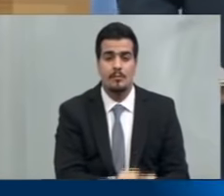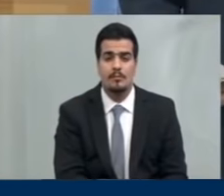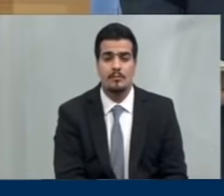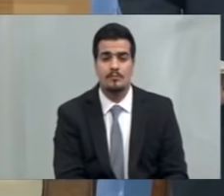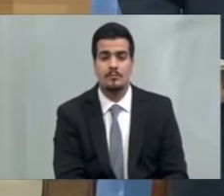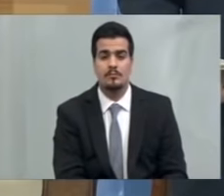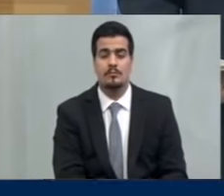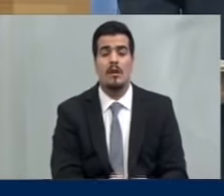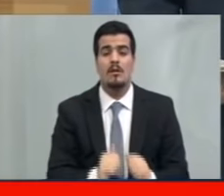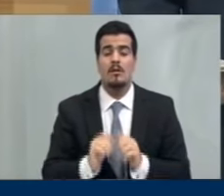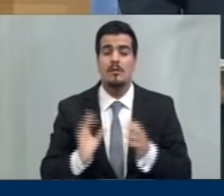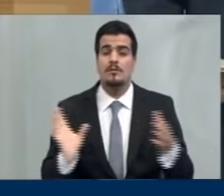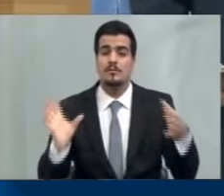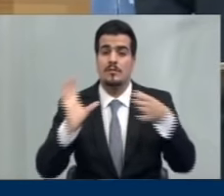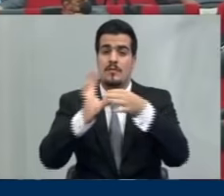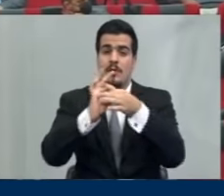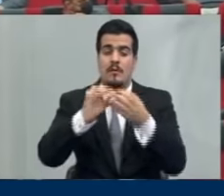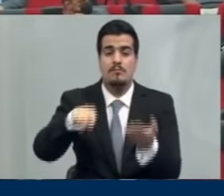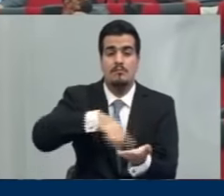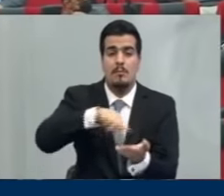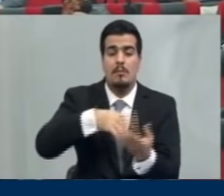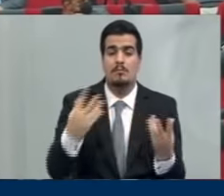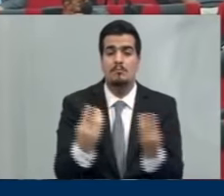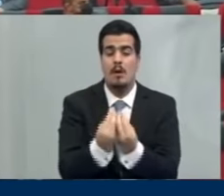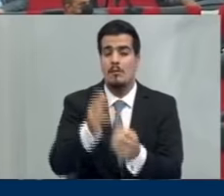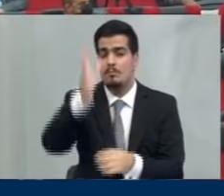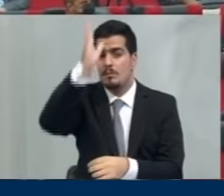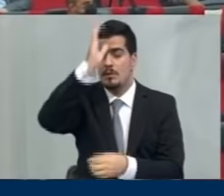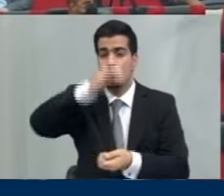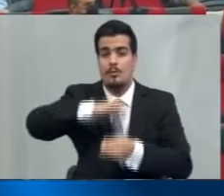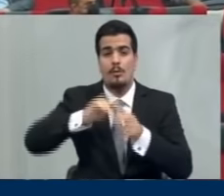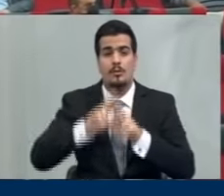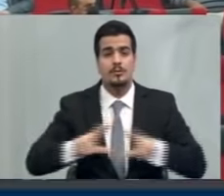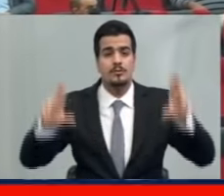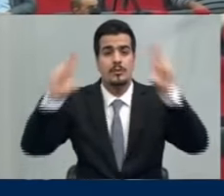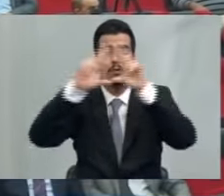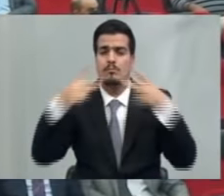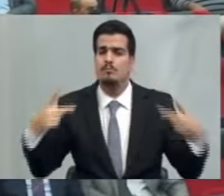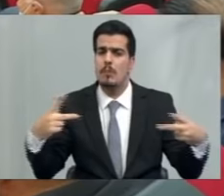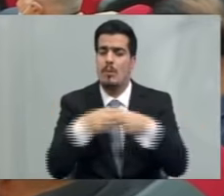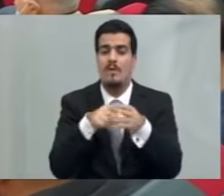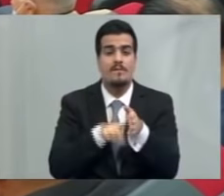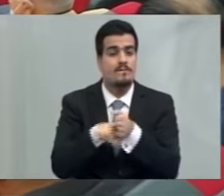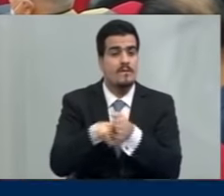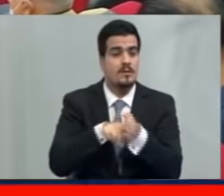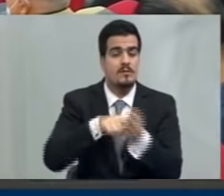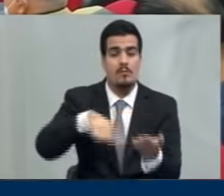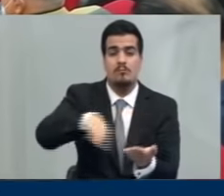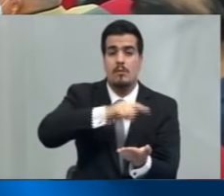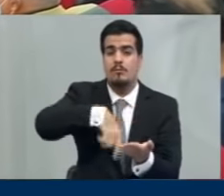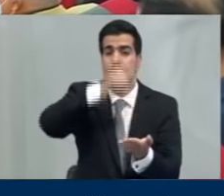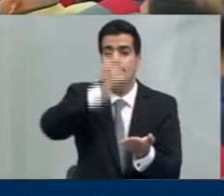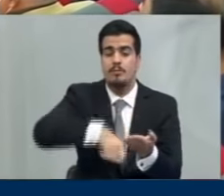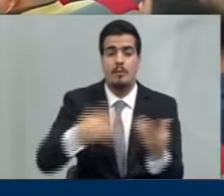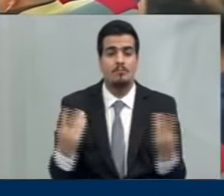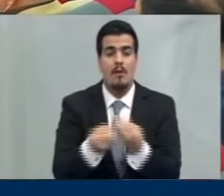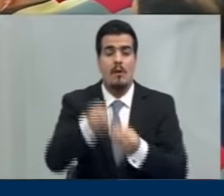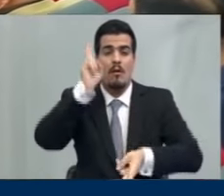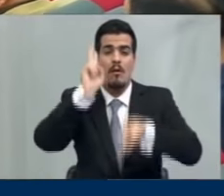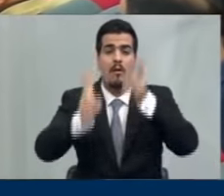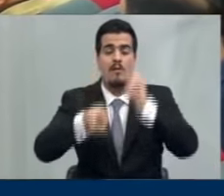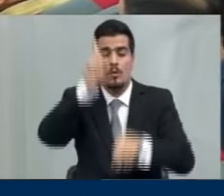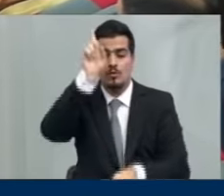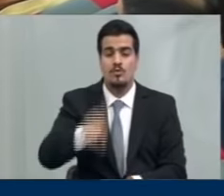مذكرة تفاهم بين العراق والأمم المتحدة في مجال منع ومحاربة الفساد وقعت على هامش احتفالية اليوم